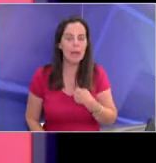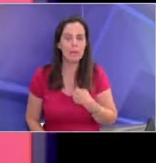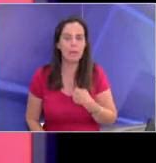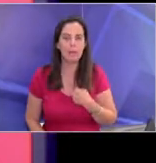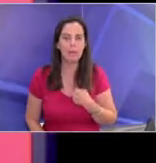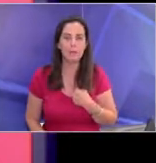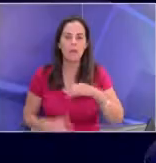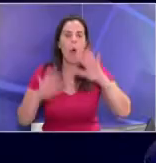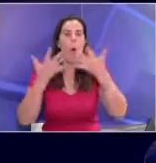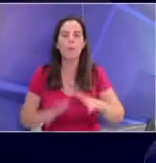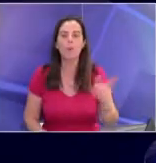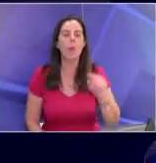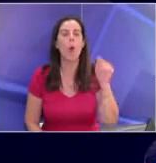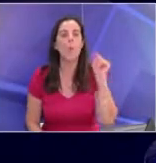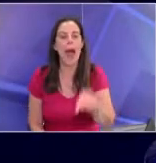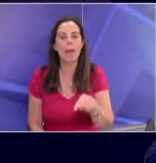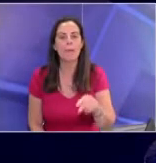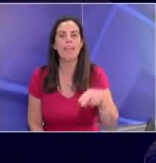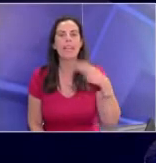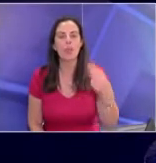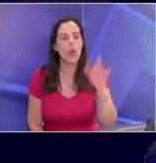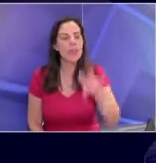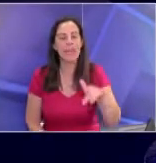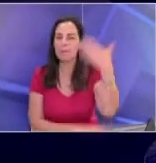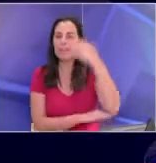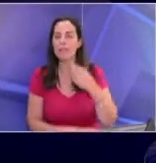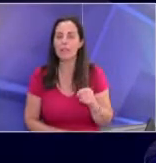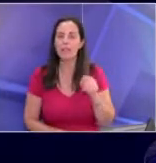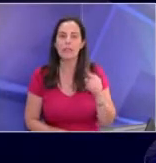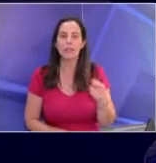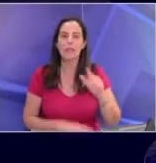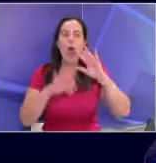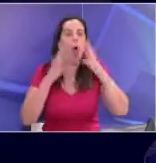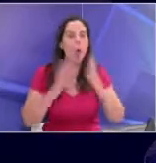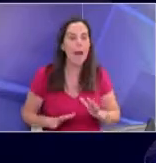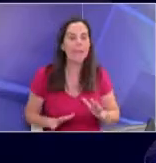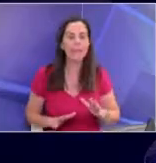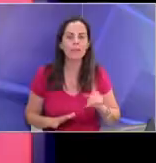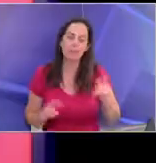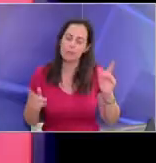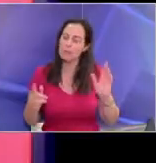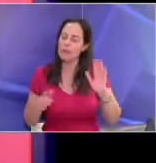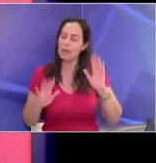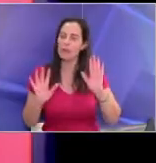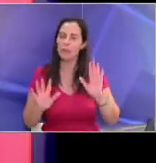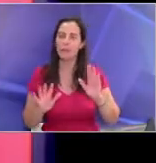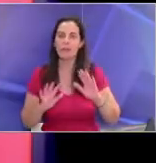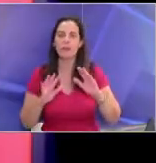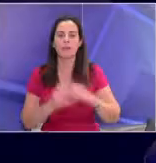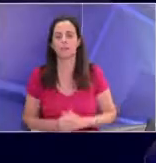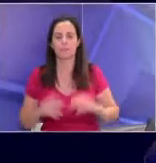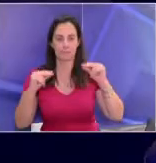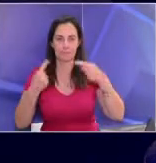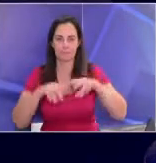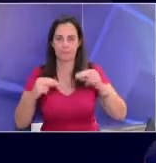שואל את השאלה, האומנים לא באים להיות נגד מדינת ישראל, זה לא עניין של נאמנות, זה עניין של ביקורת. אני עמדה עקרונית, עמדה